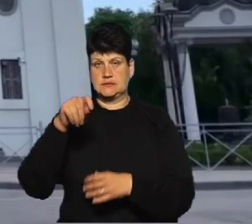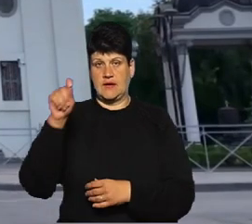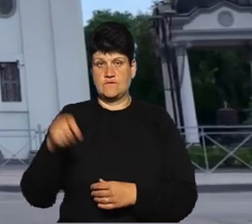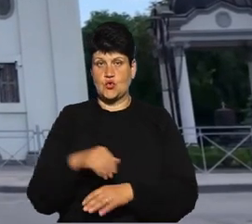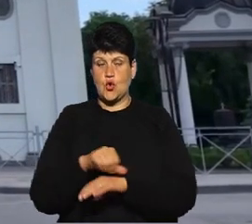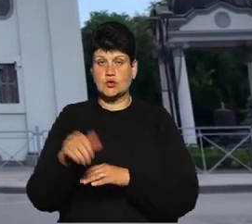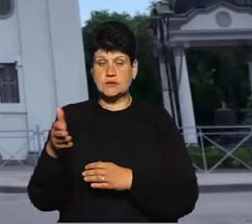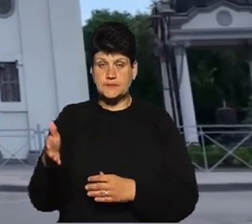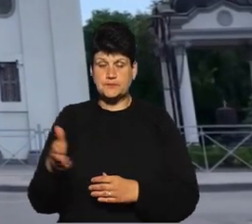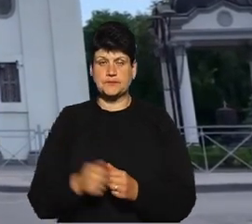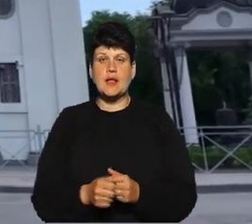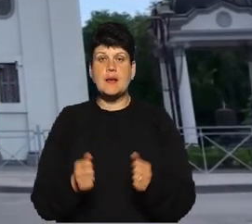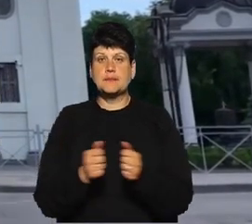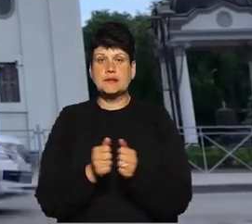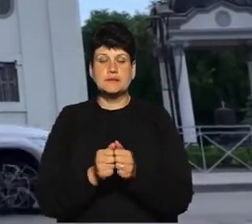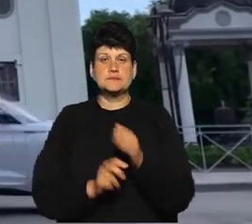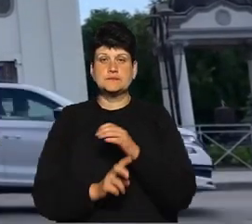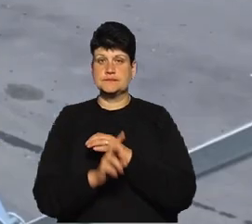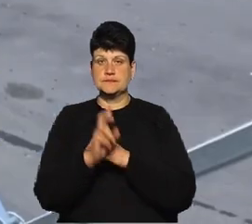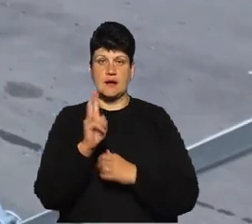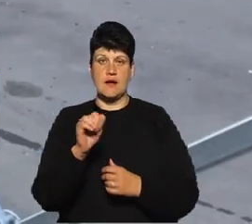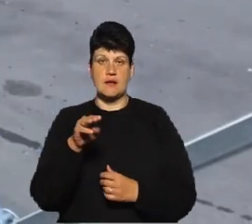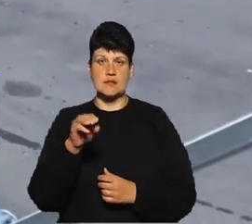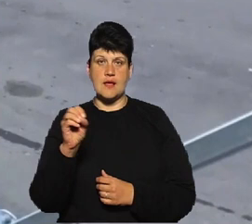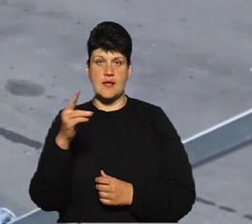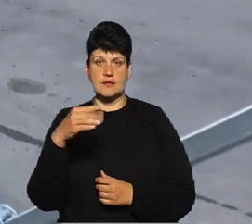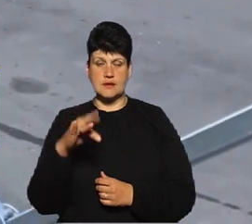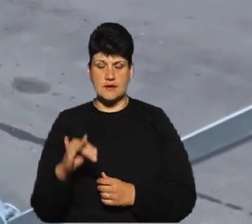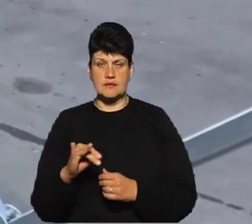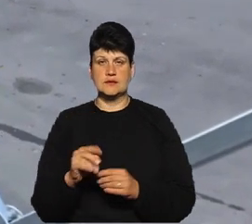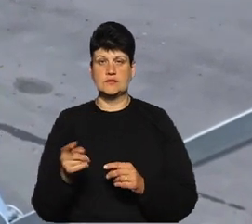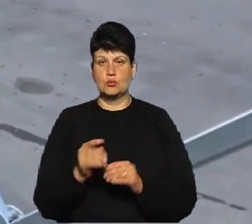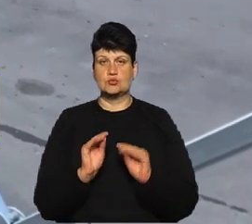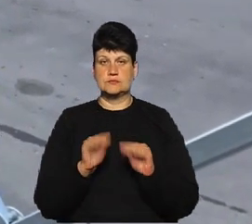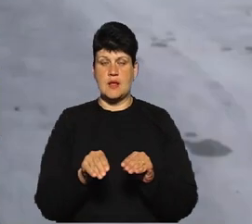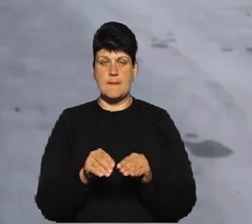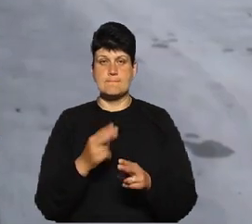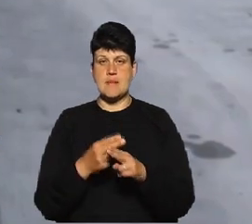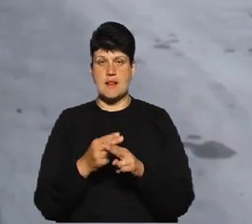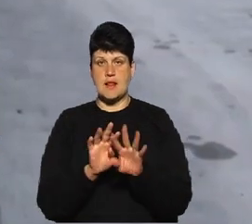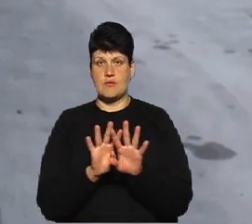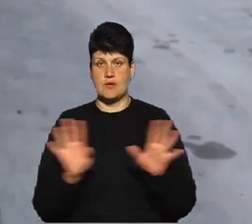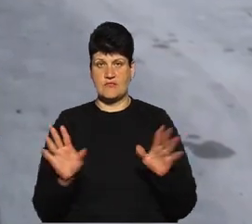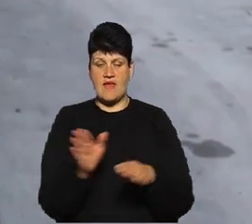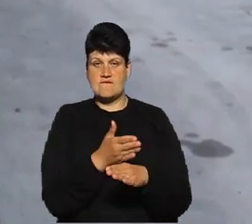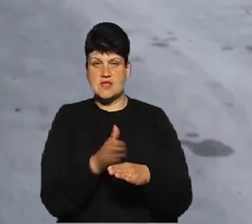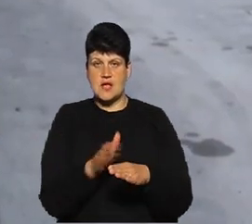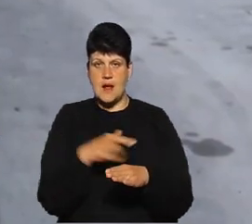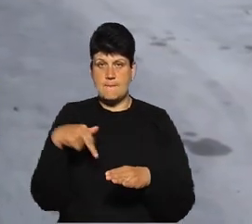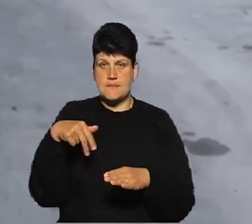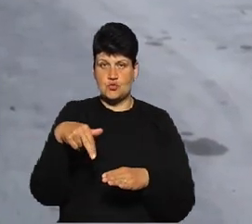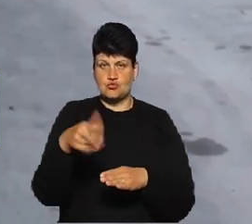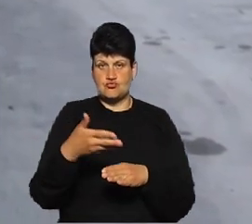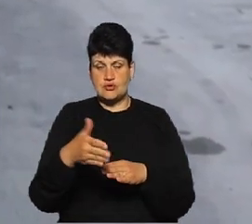Поблизу архікатедрального собору в Тернополі встановили металеву огорожу. Вона відділяє проїжджу та пішохідну частини на вулиці